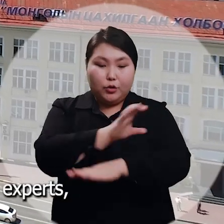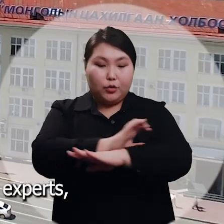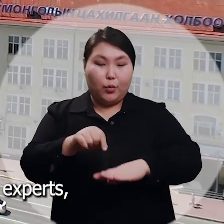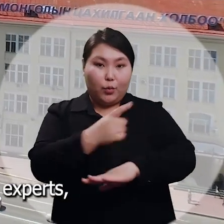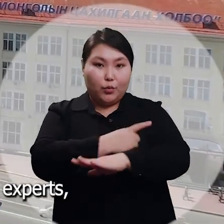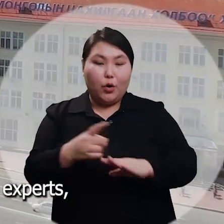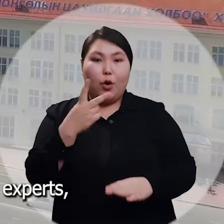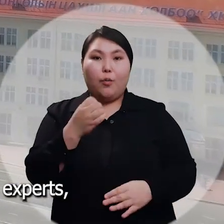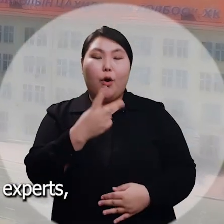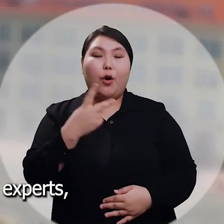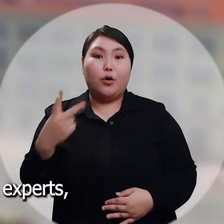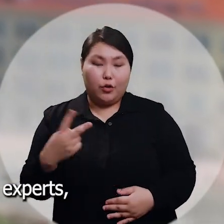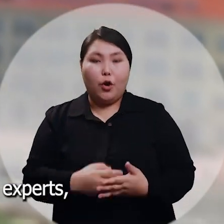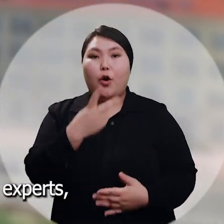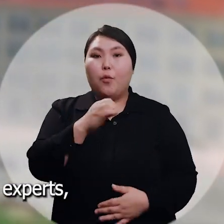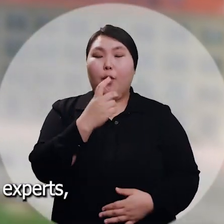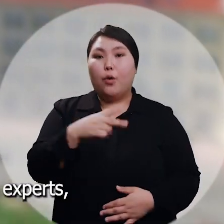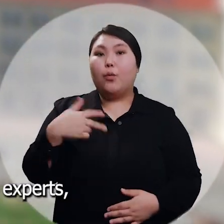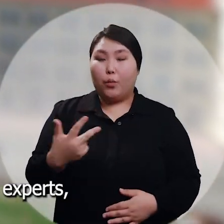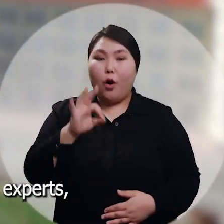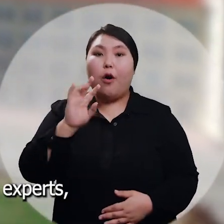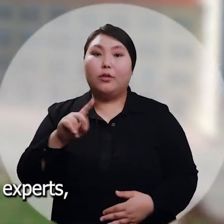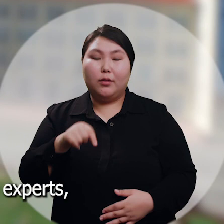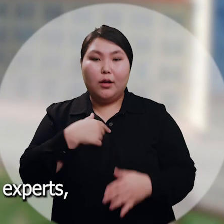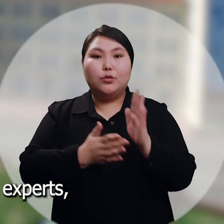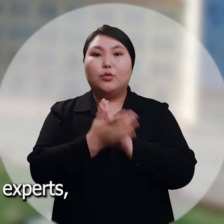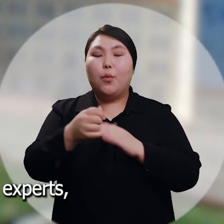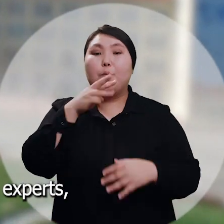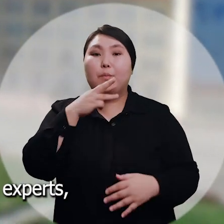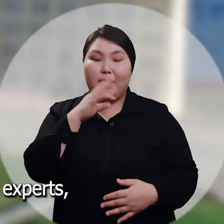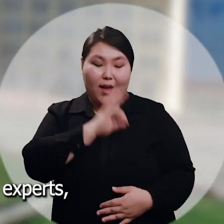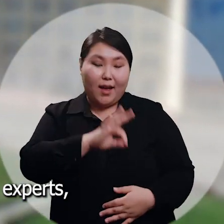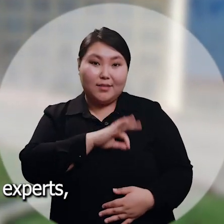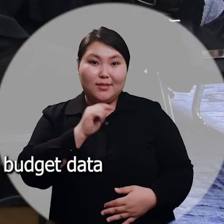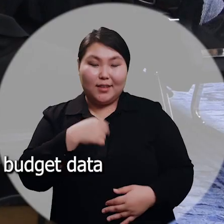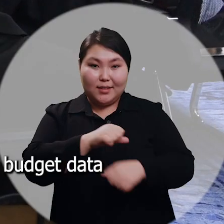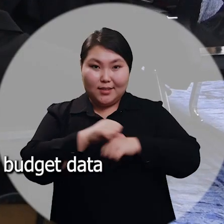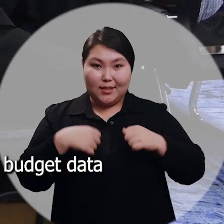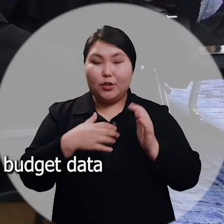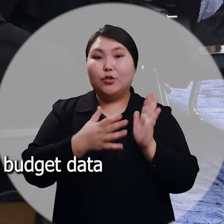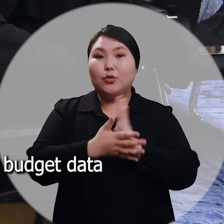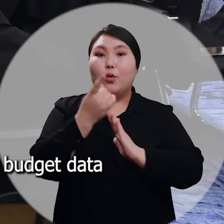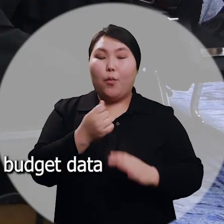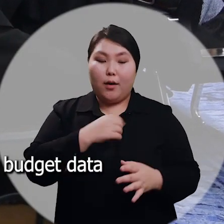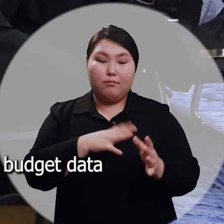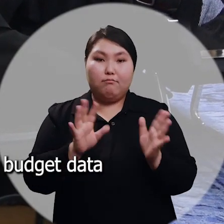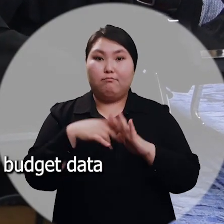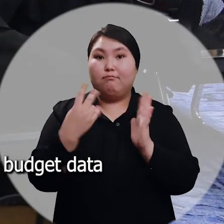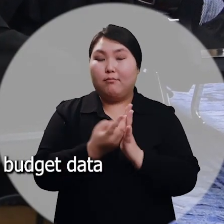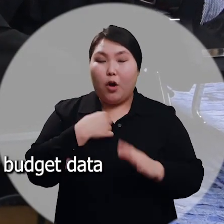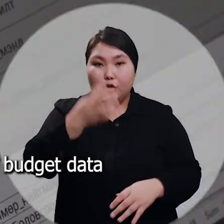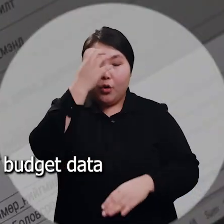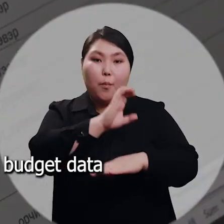Сурголтыйн үрдээндээ' хоэрмэнг хоэрмэнг хоэрмэнг хоэрмэнг хоэрмүүргуэн уны төсөвээн мэдээллиг ашиглаэн эргэдийн төсөв эмэхтэглээйг